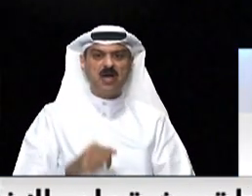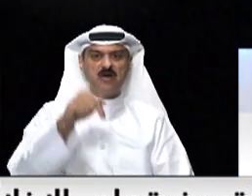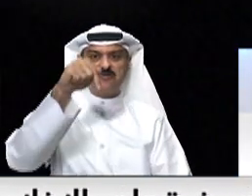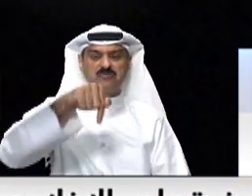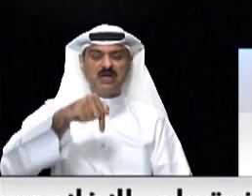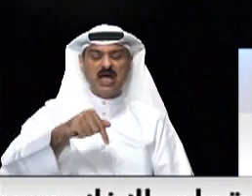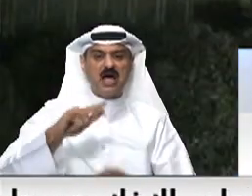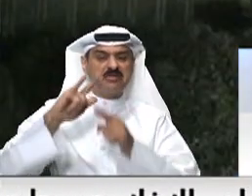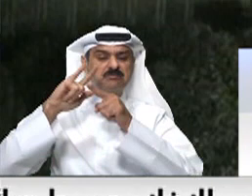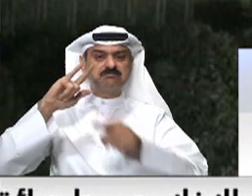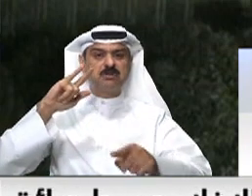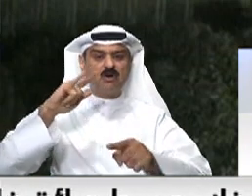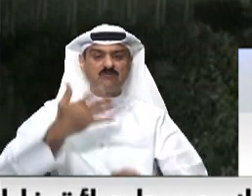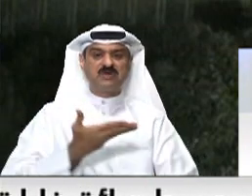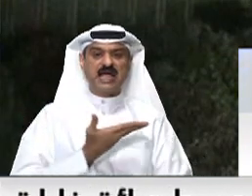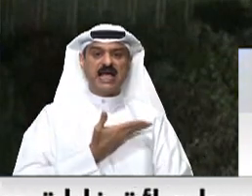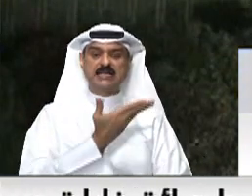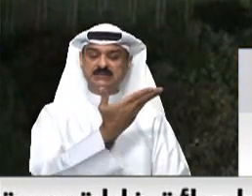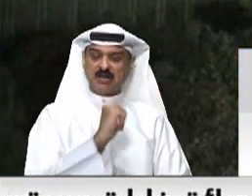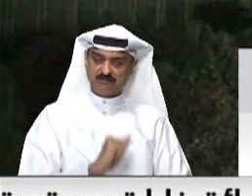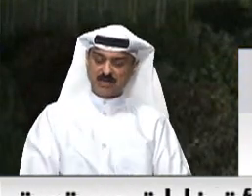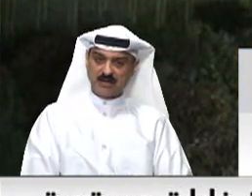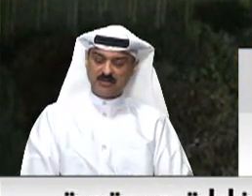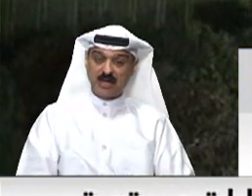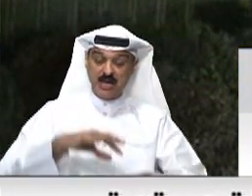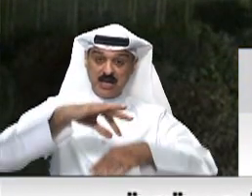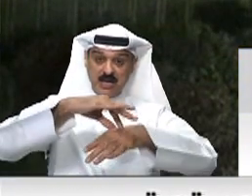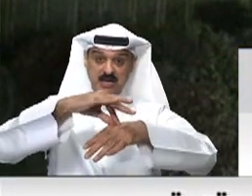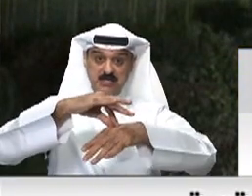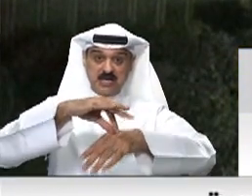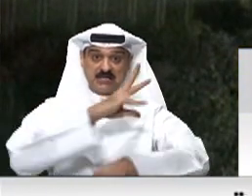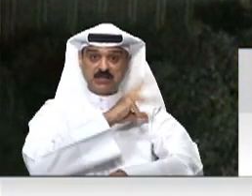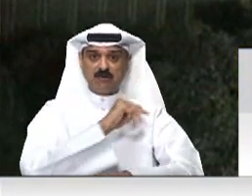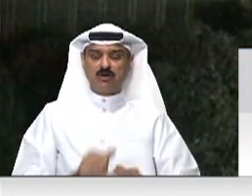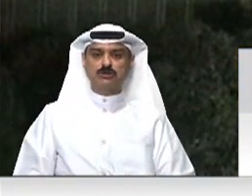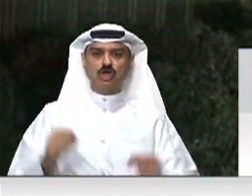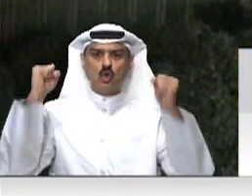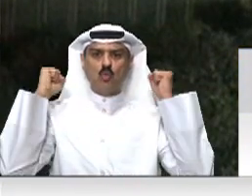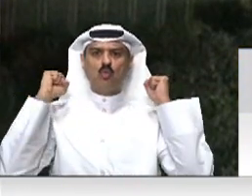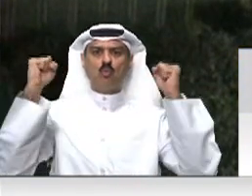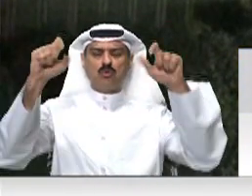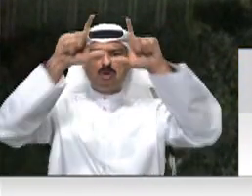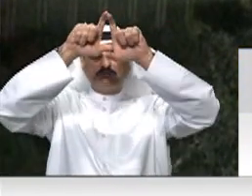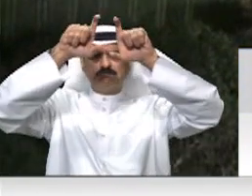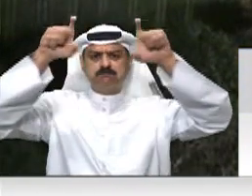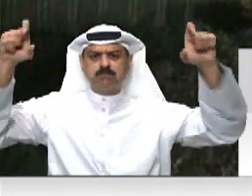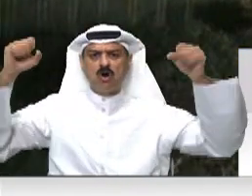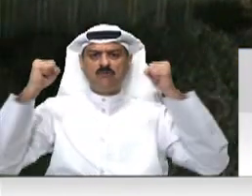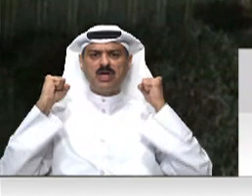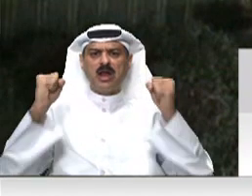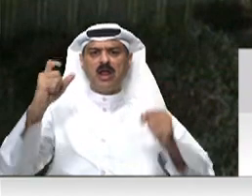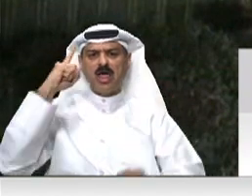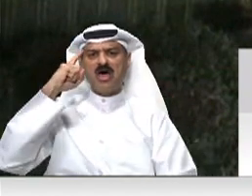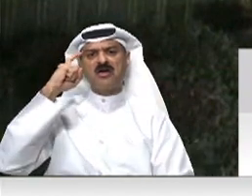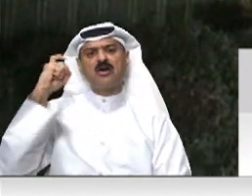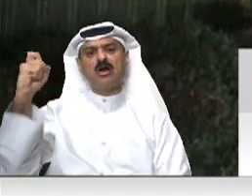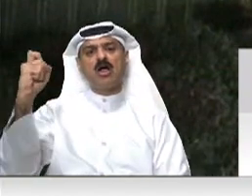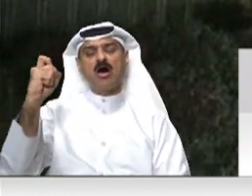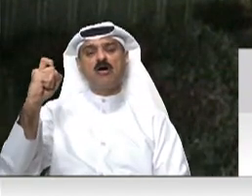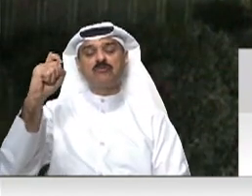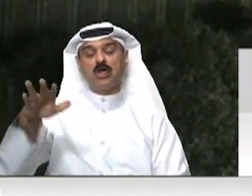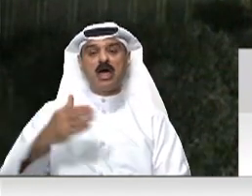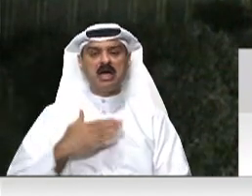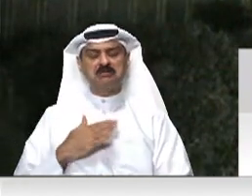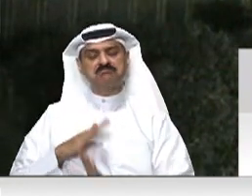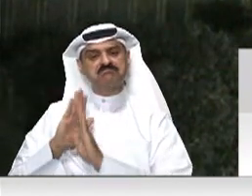سيما على الشارع الفلسطيني الذي ينظم تظاهرات في كل يوم تنديدا بعدوان الاحتلال وكذلك دعما